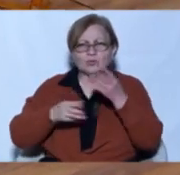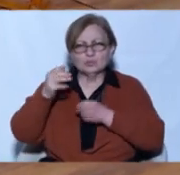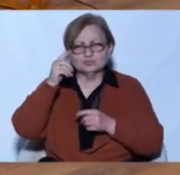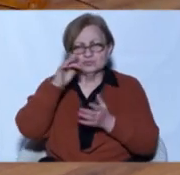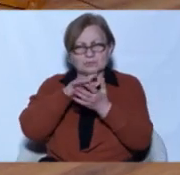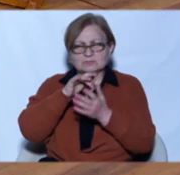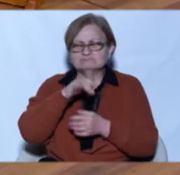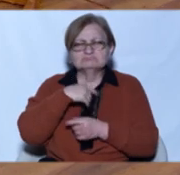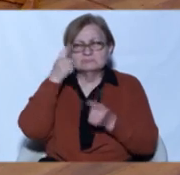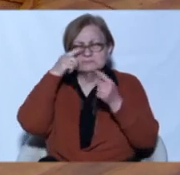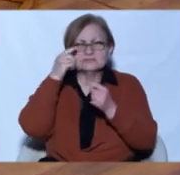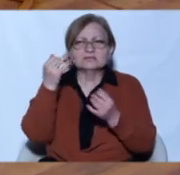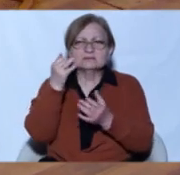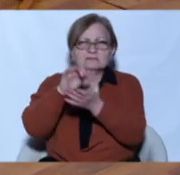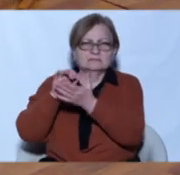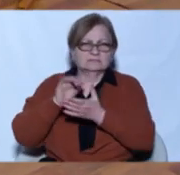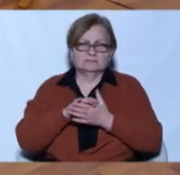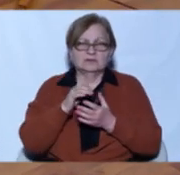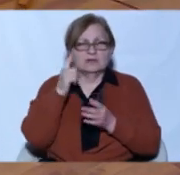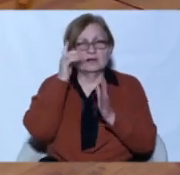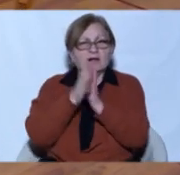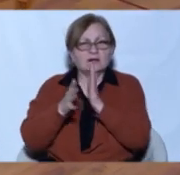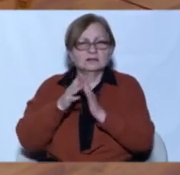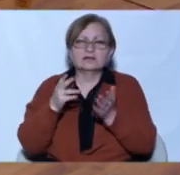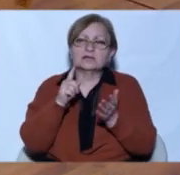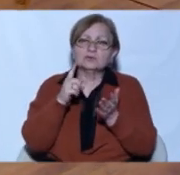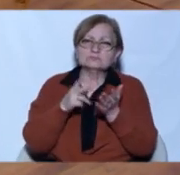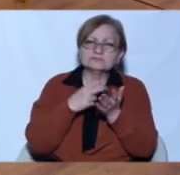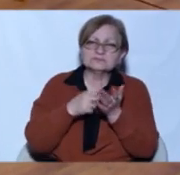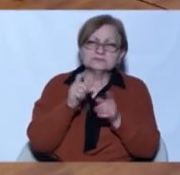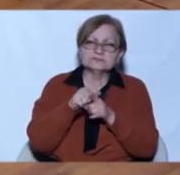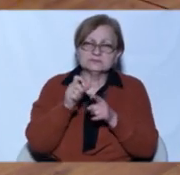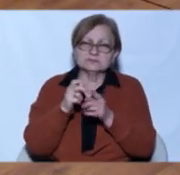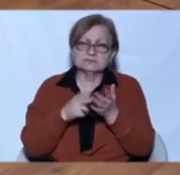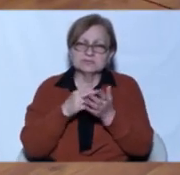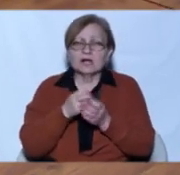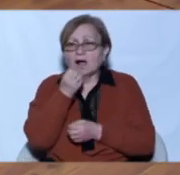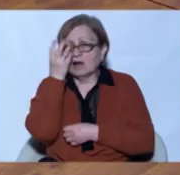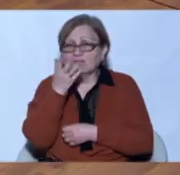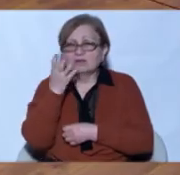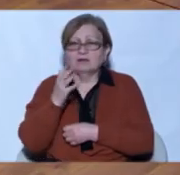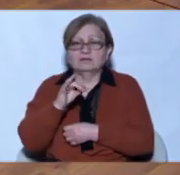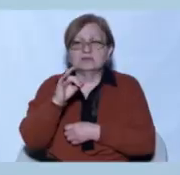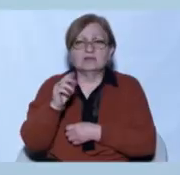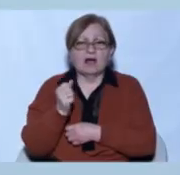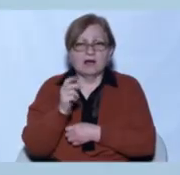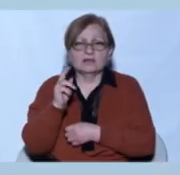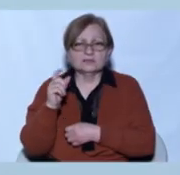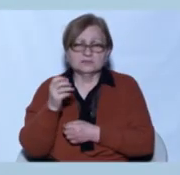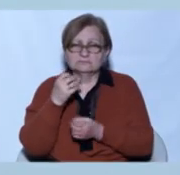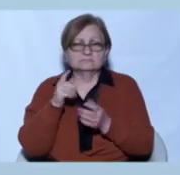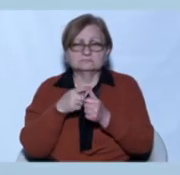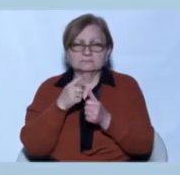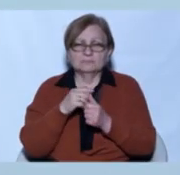ადამიანები და პერსონაჟები გავიცნოთ. გავიგოთ, რატომ ქვია წიგს წიგნი, ან ყვავილს მაგალითად იან კესანი. სულ